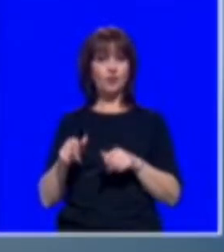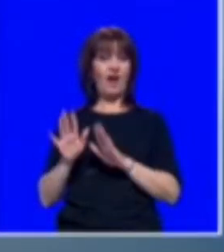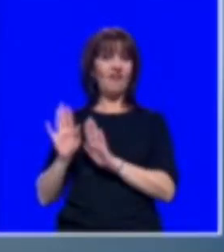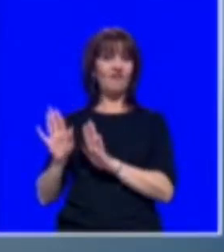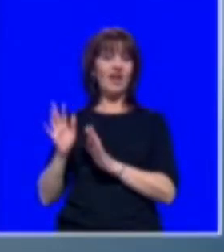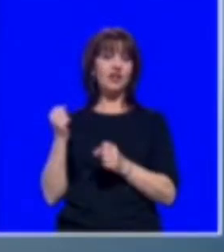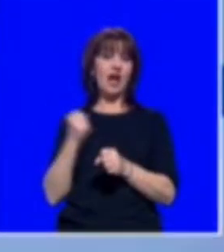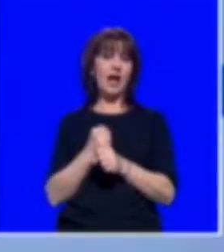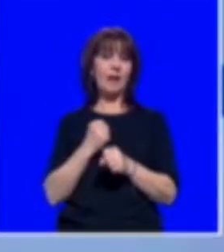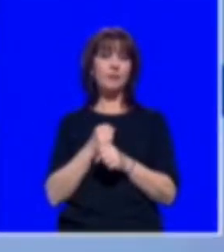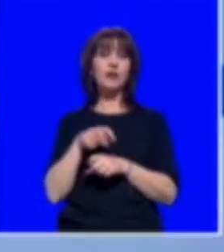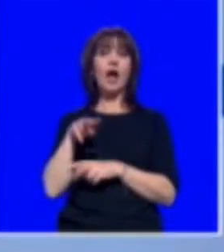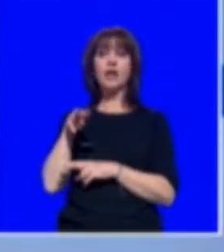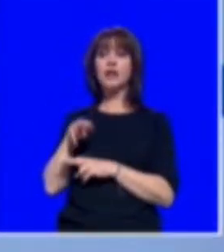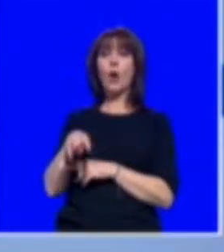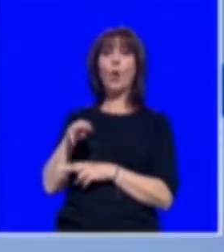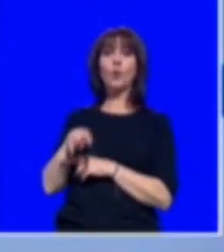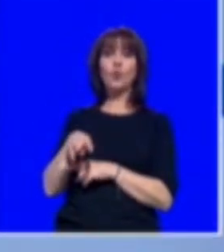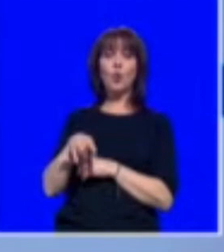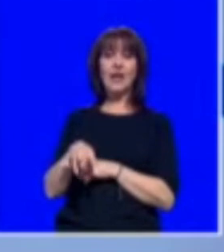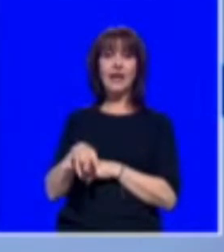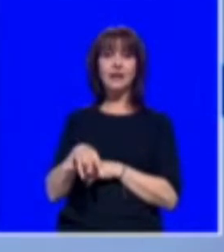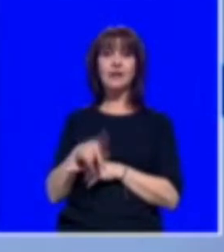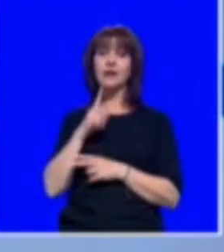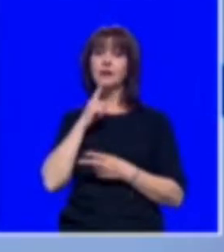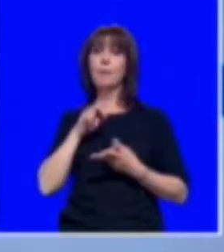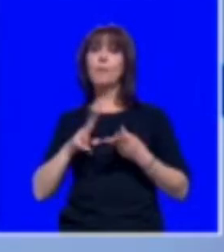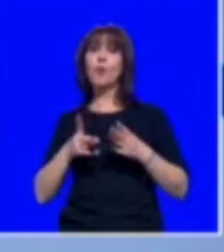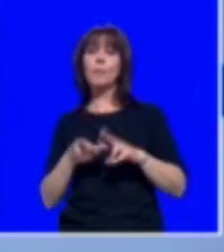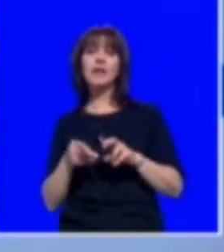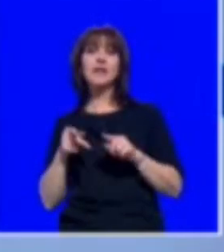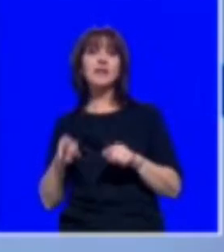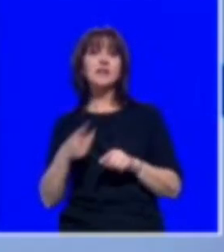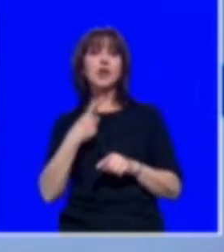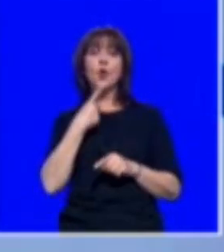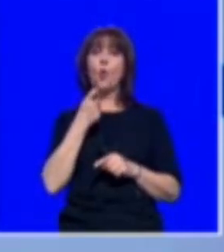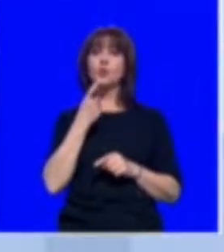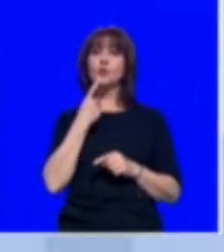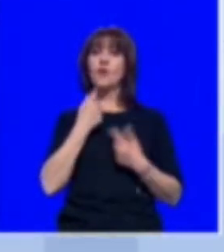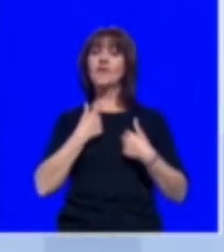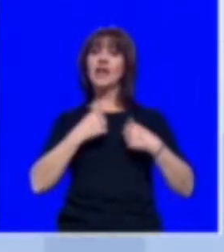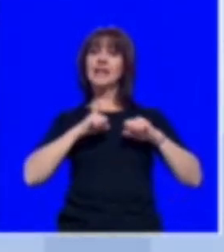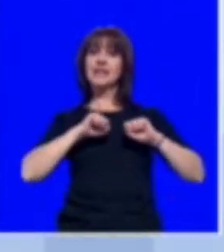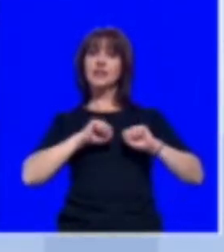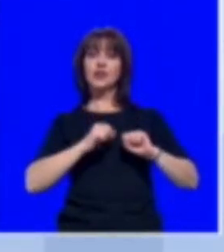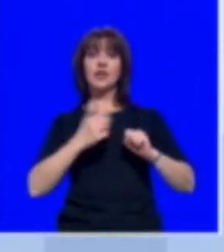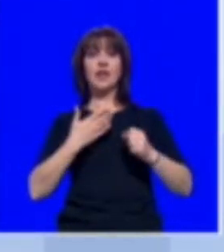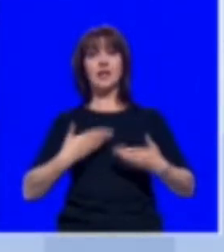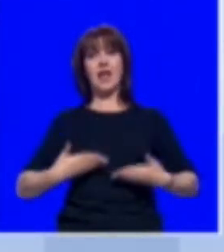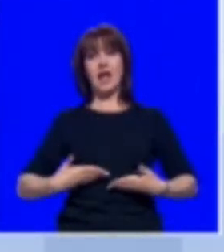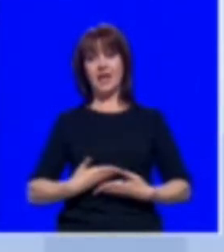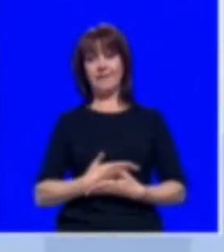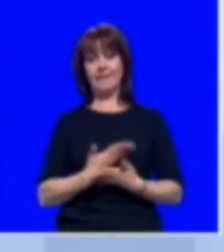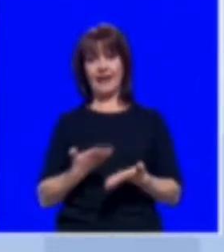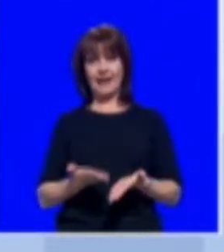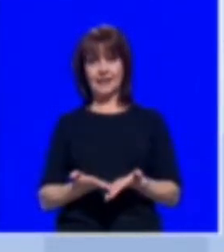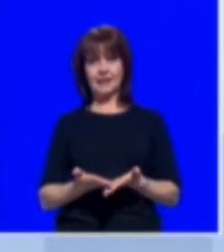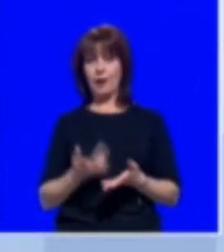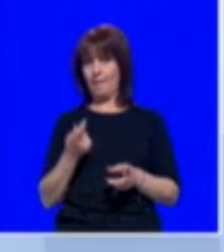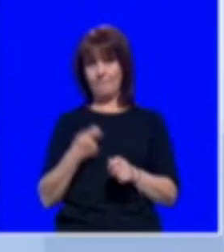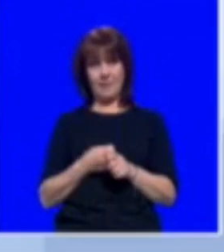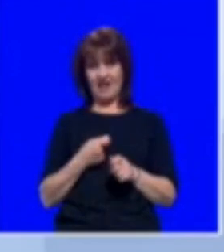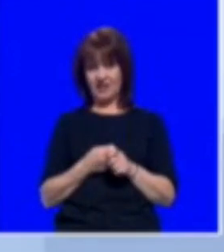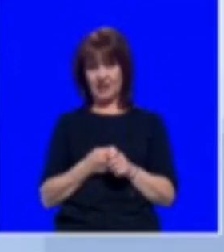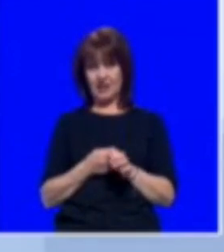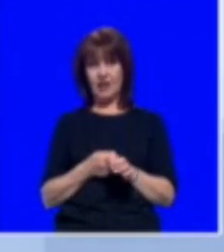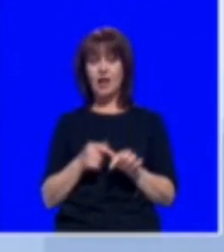работа точно това? Да контролирате и да промените тези условия, да защитите именно нашия интерес? Именно, точно това и правите трябва ли да